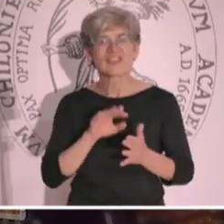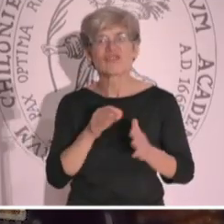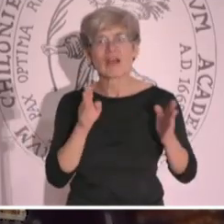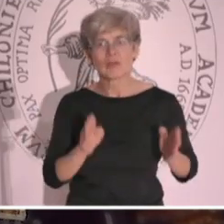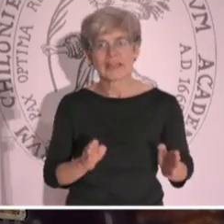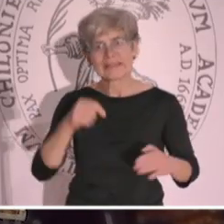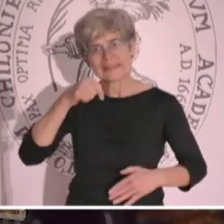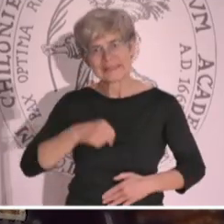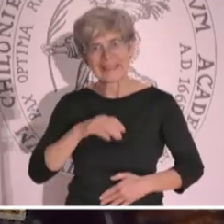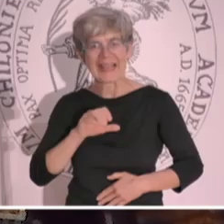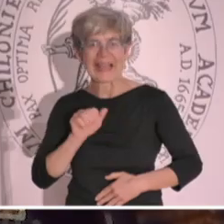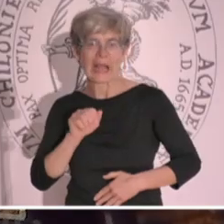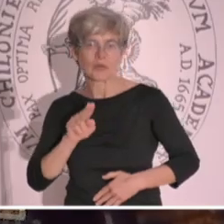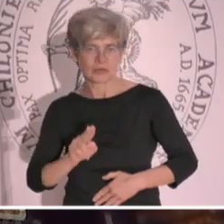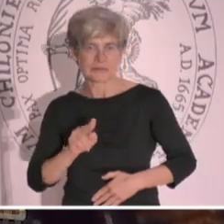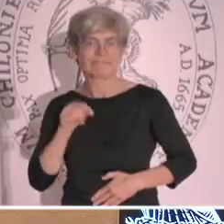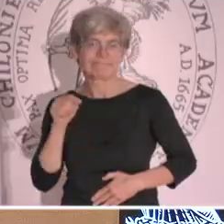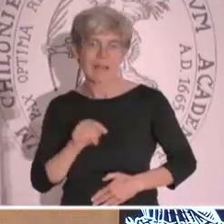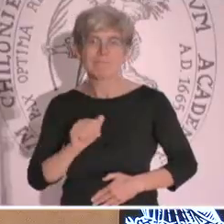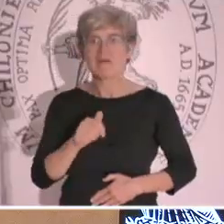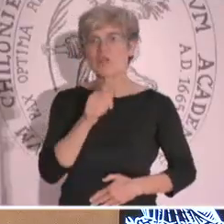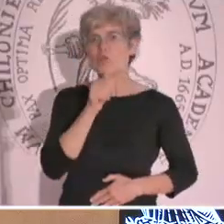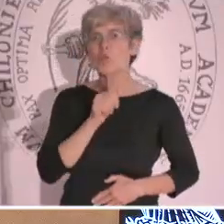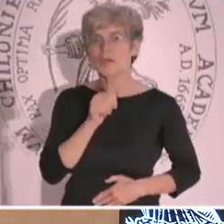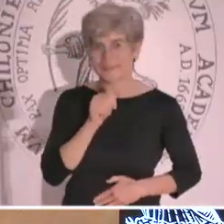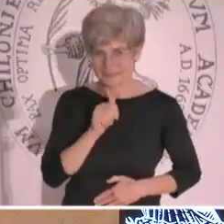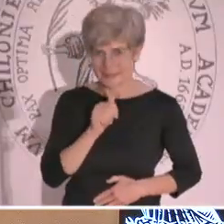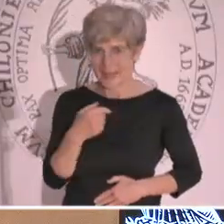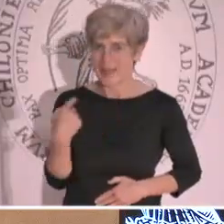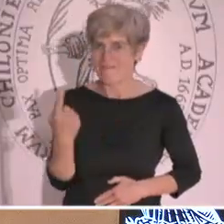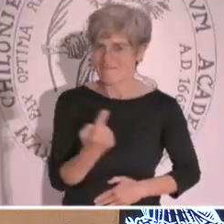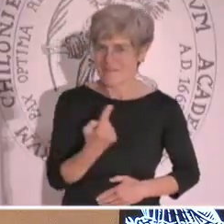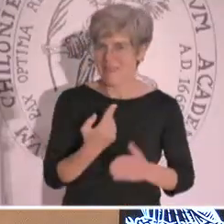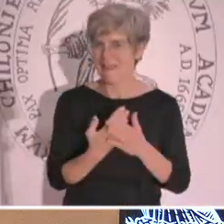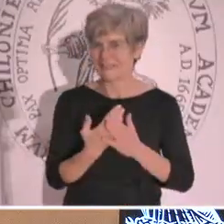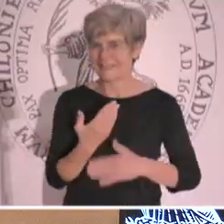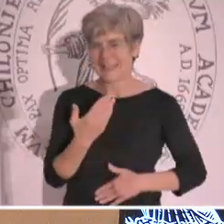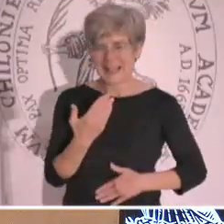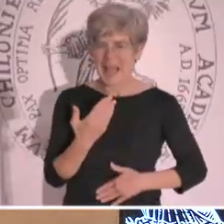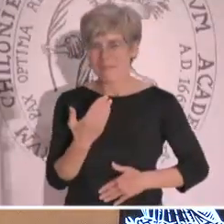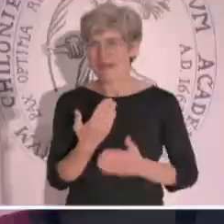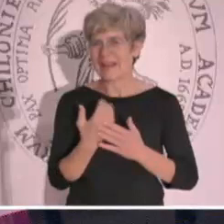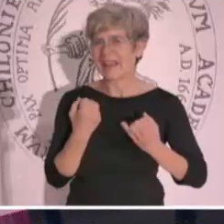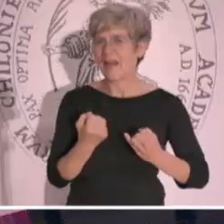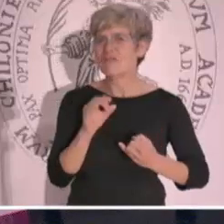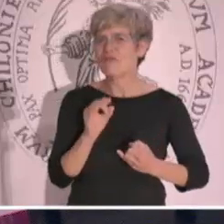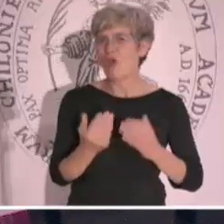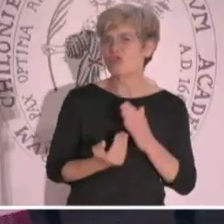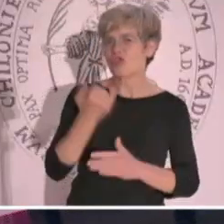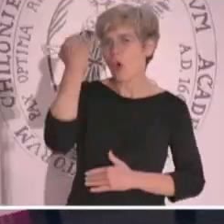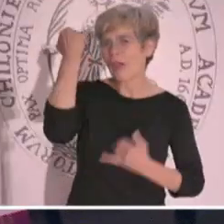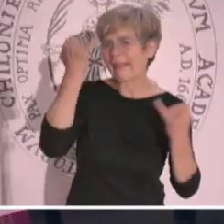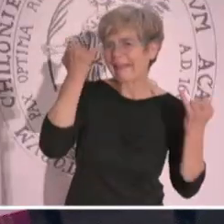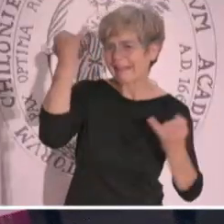an der Christian-Albrechts-Universität. Wir zeichnen uns durch eine gewisse Innovationskraft aus und das zeigt sich beispielsweise in der